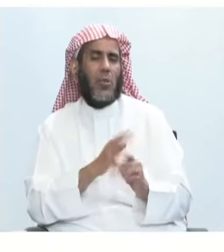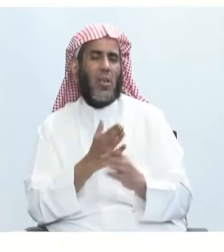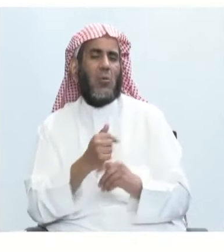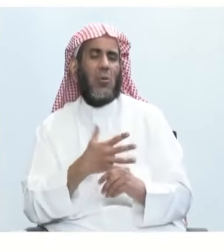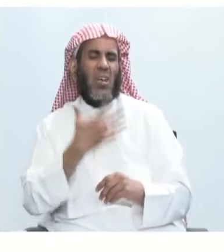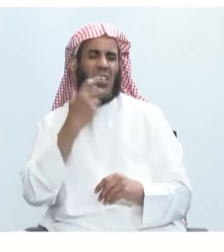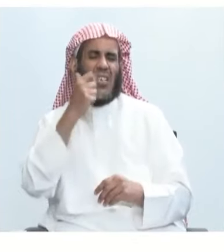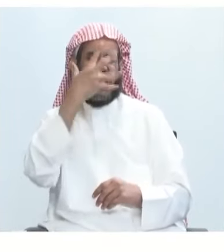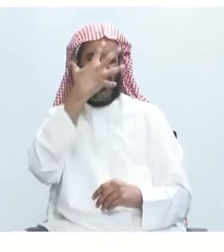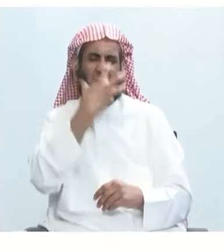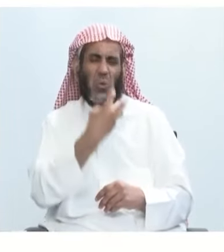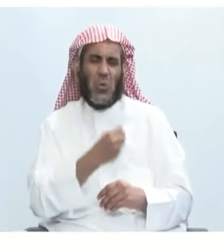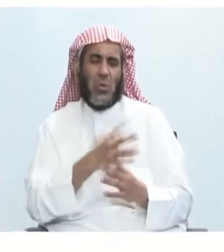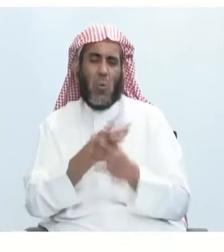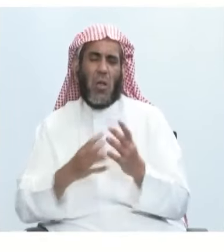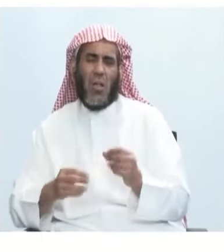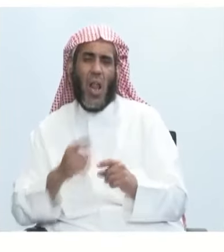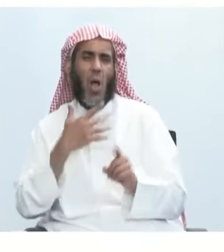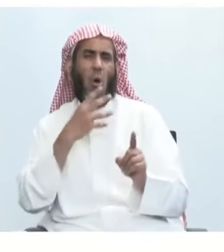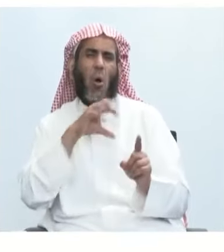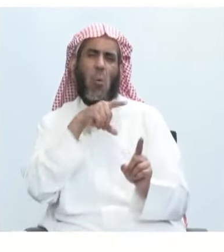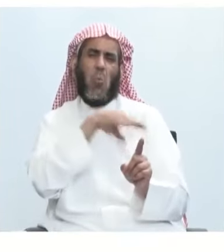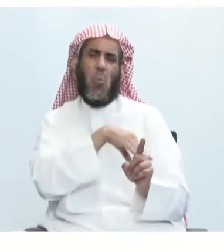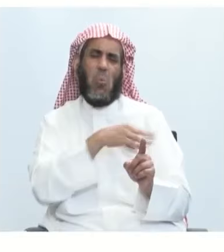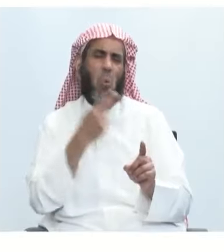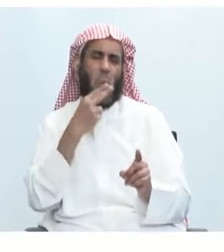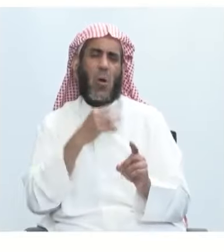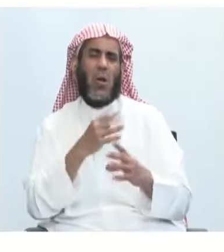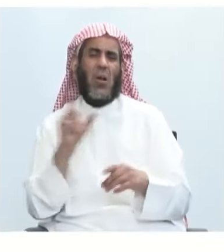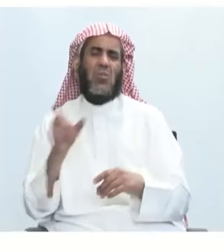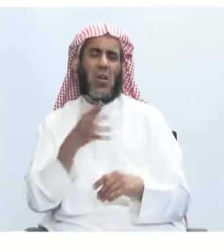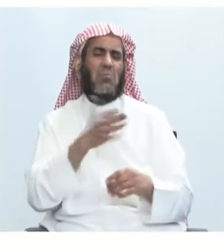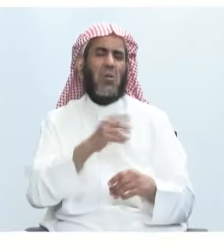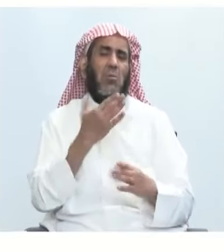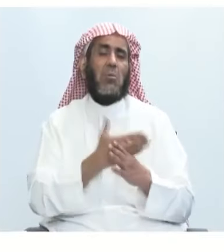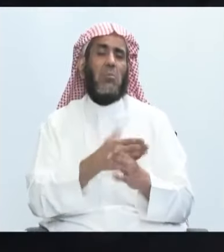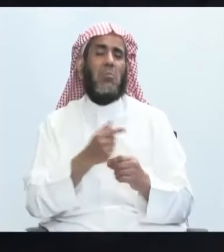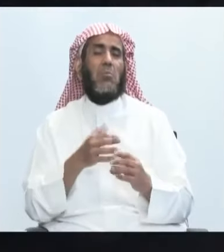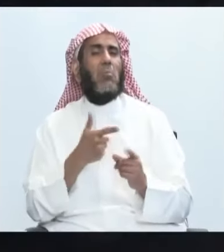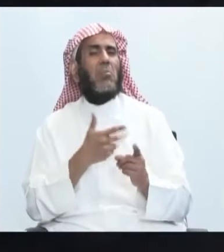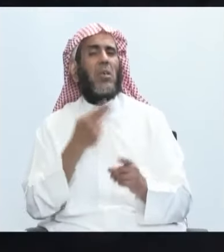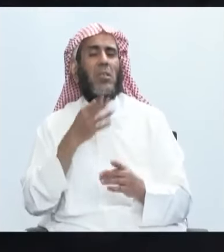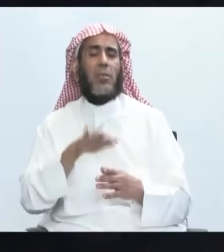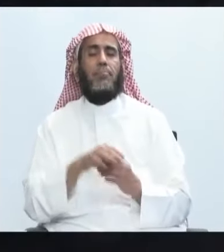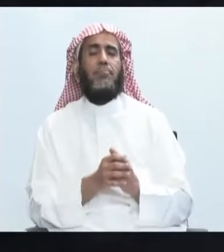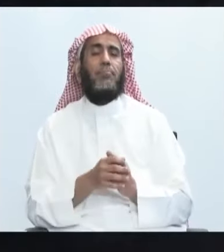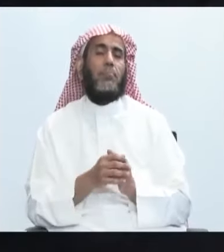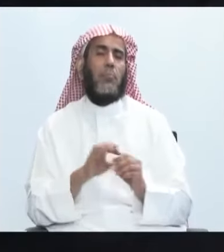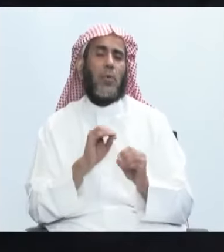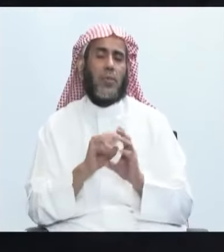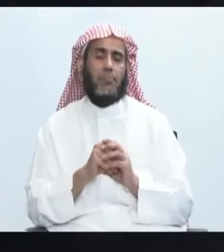شعور حزن هنا حزن اولاد مدخن على حاله ابوه ابيهم اشخاص ماتوا ايضا بسبب التدخين اشخاص ماتوا سبب